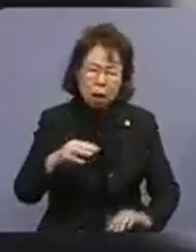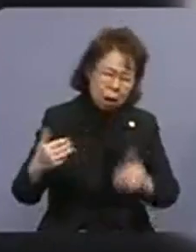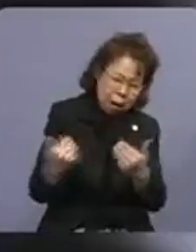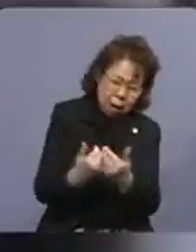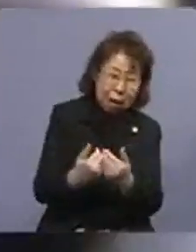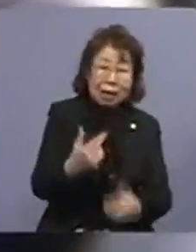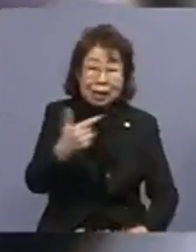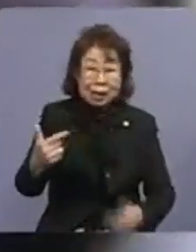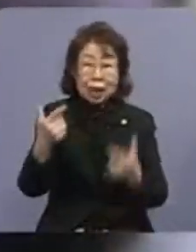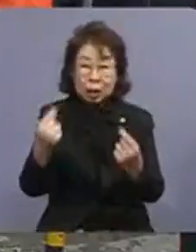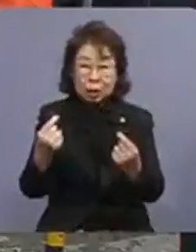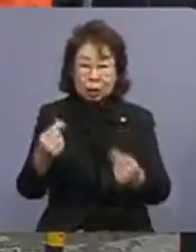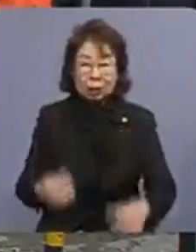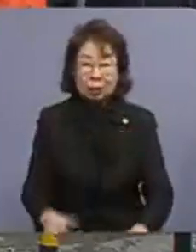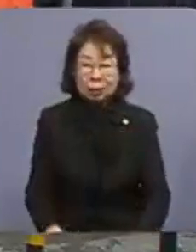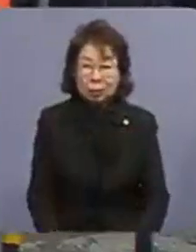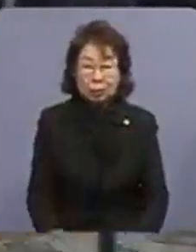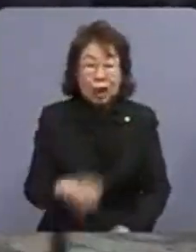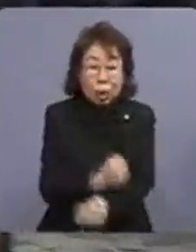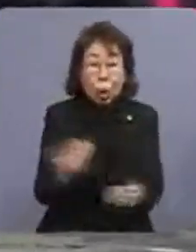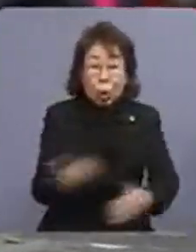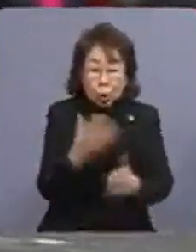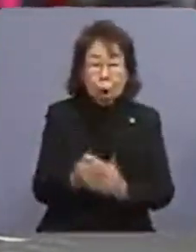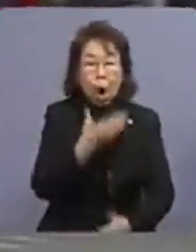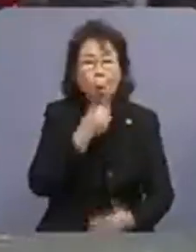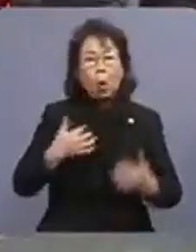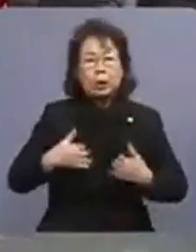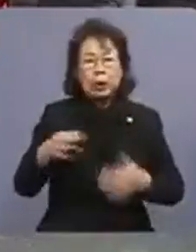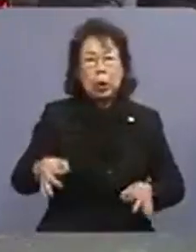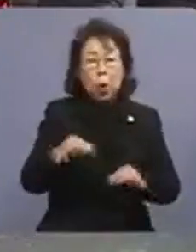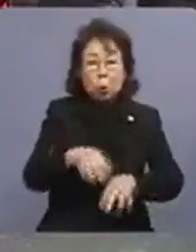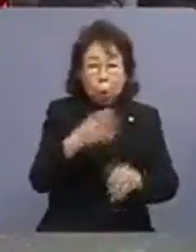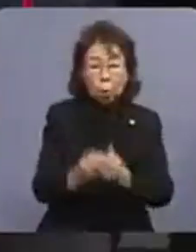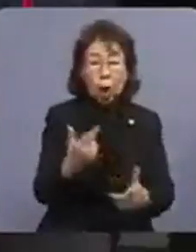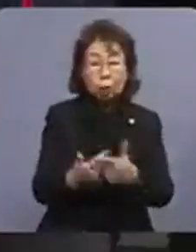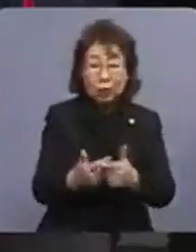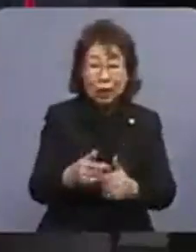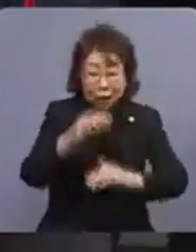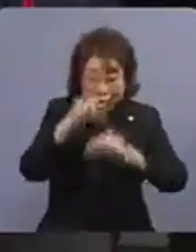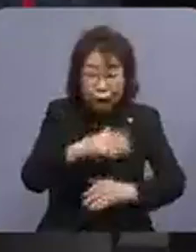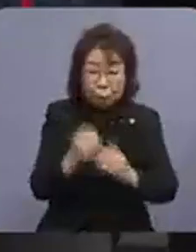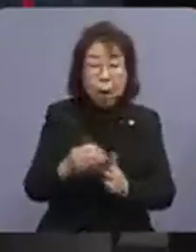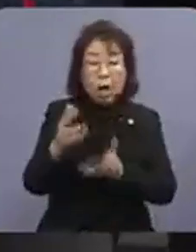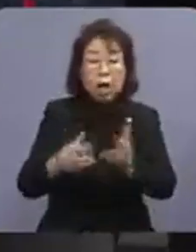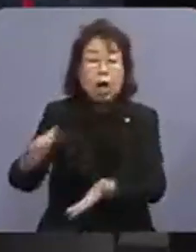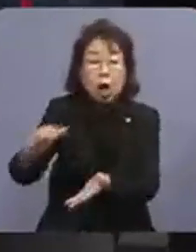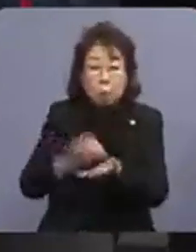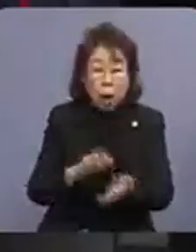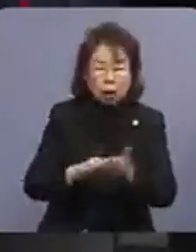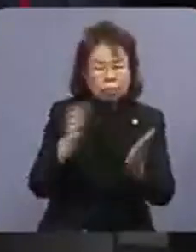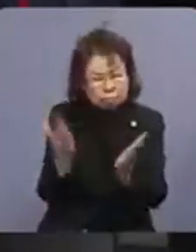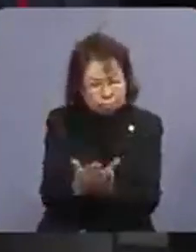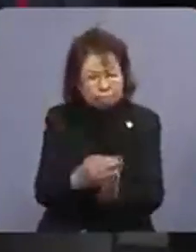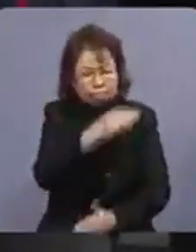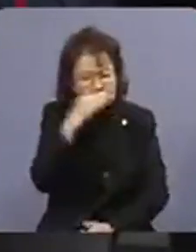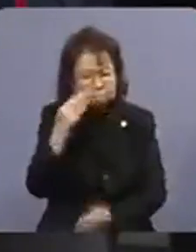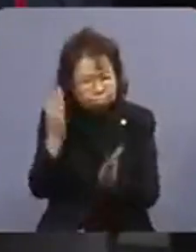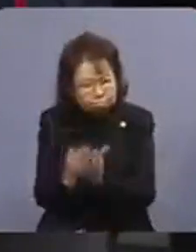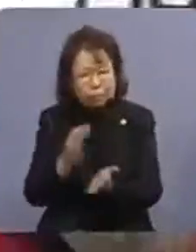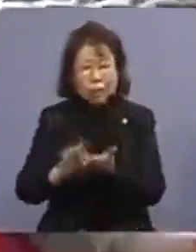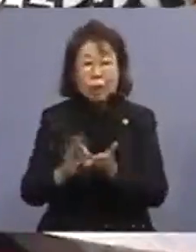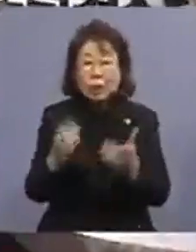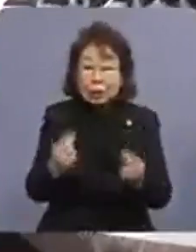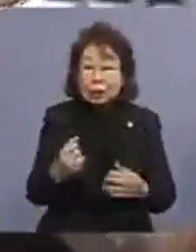상황이 빚어지기도 했습니다. 노조는 복지기금은 부산시 중재를 거쳐 업체들로부터 받아 적법하고 투명하게 활용하고